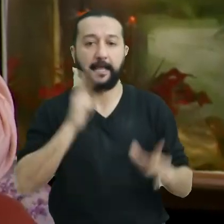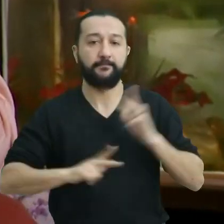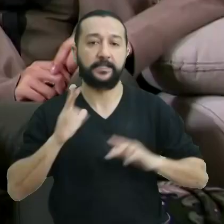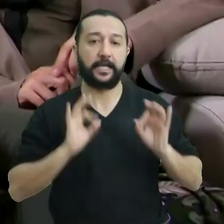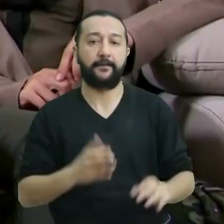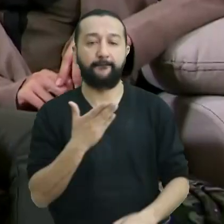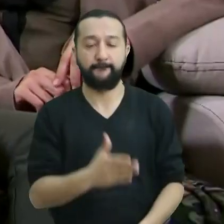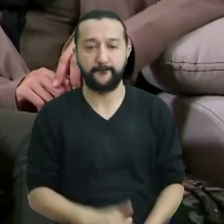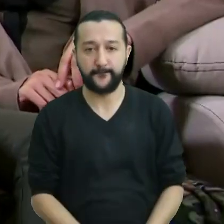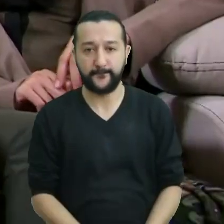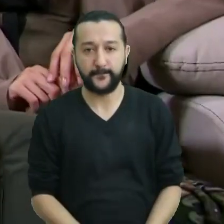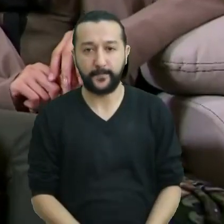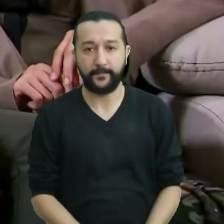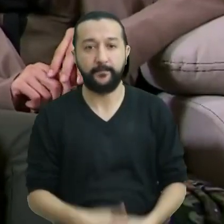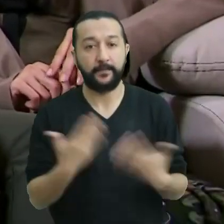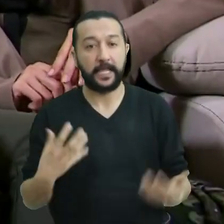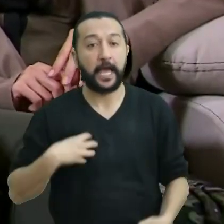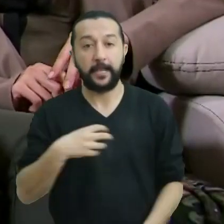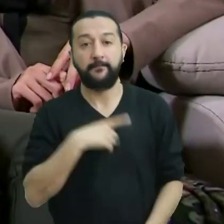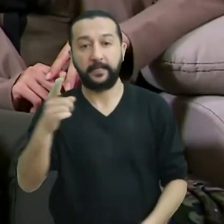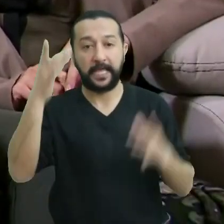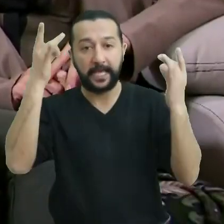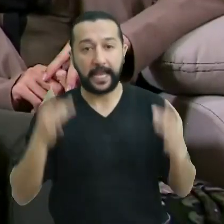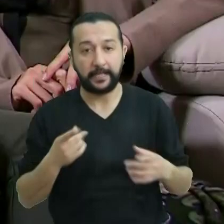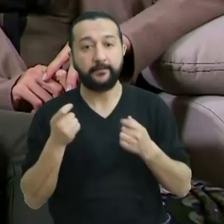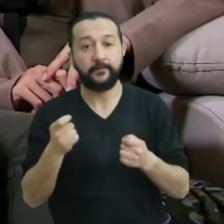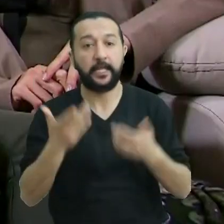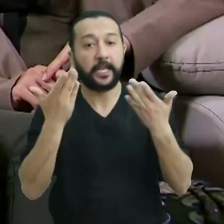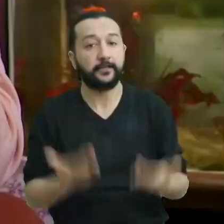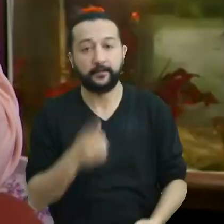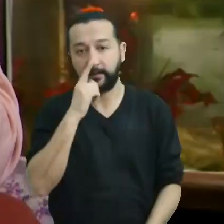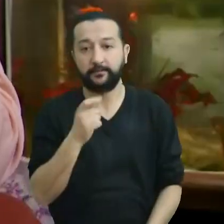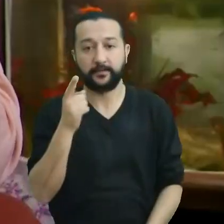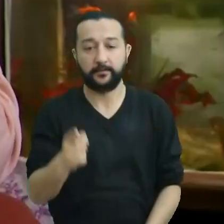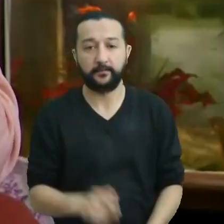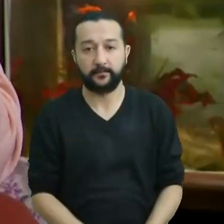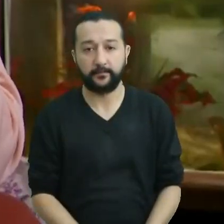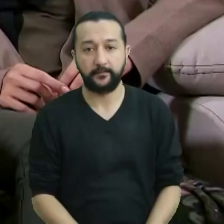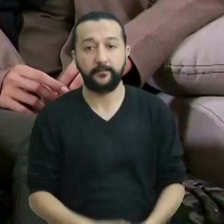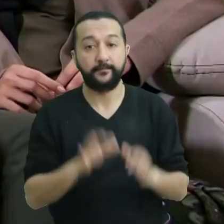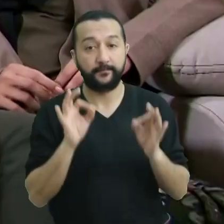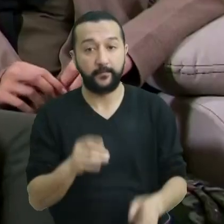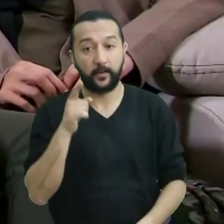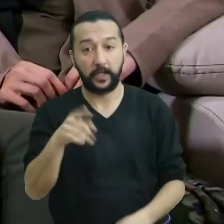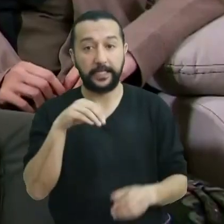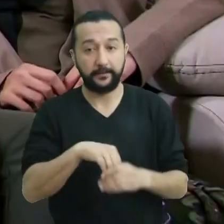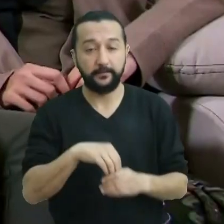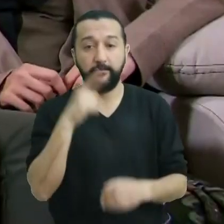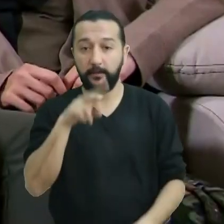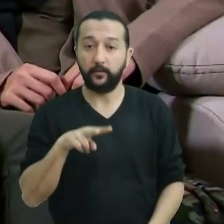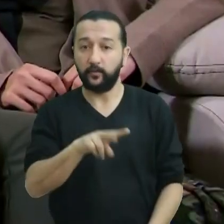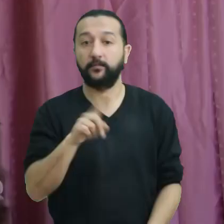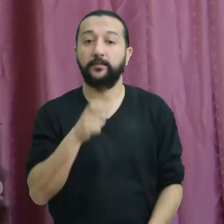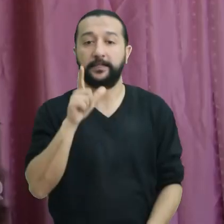takım elbise. Hmm. Peki anneşkomu gelinlik giymeye nasıl ikna edeceğiz? He. İşte onun için bir